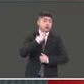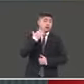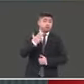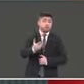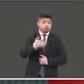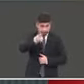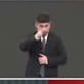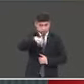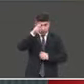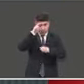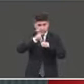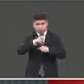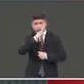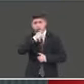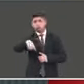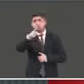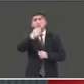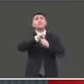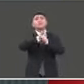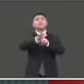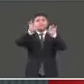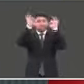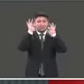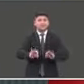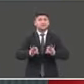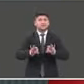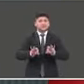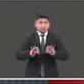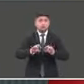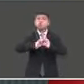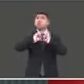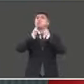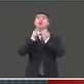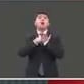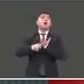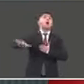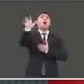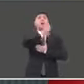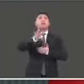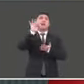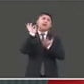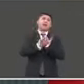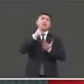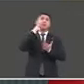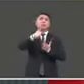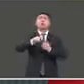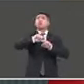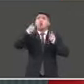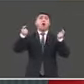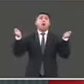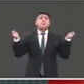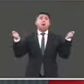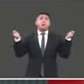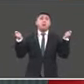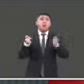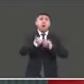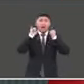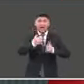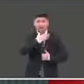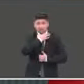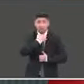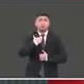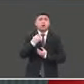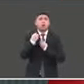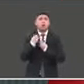hatırlarsanız salgın döneminde tüm dünyada adeta kepenkler indirilirken Biz